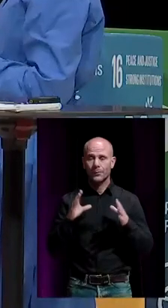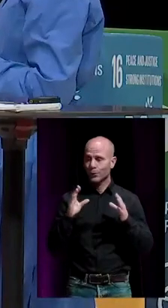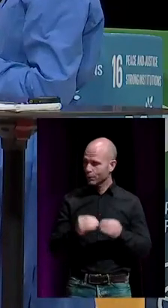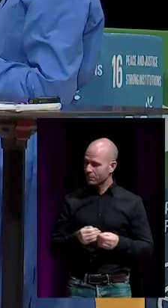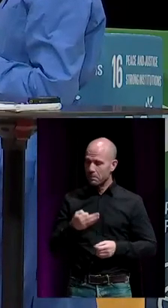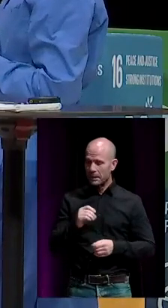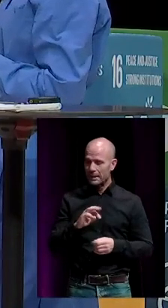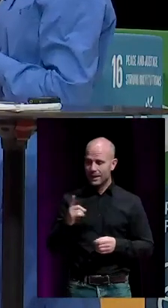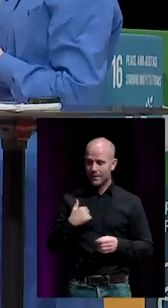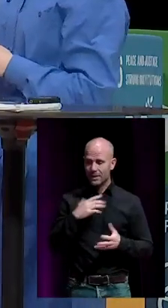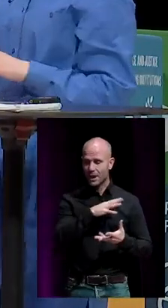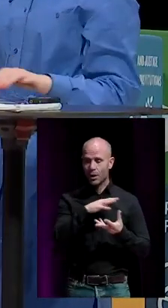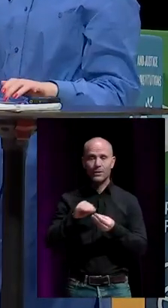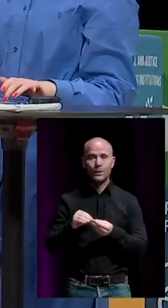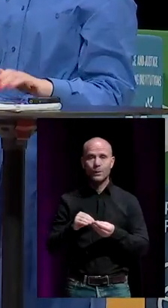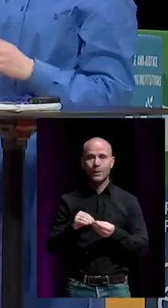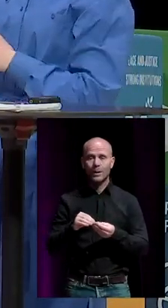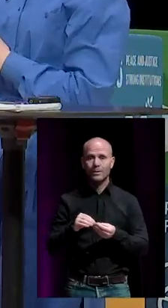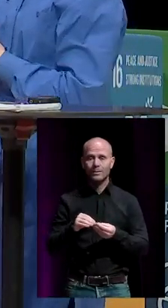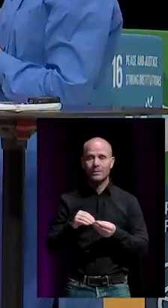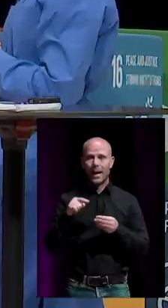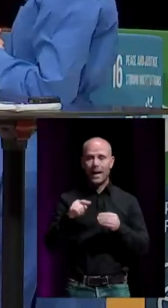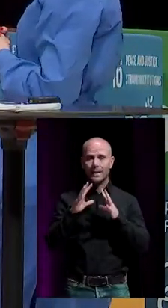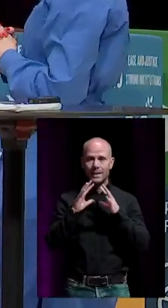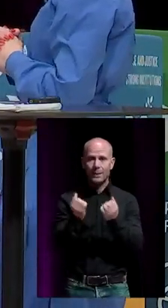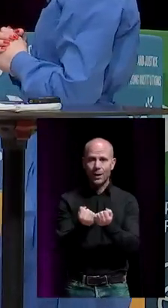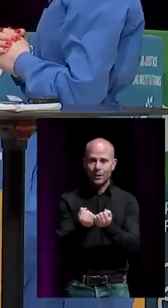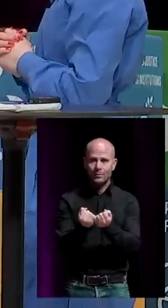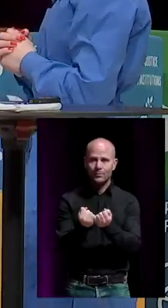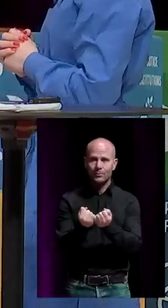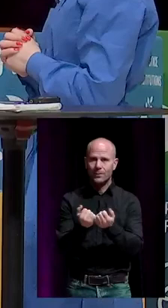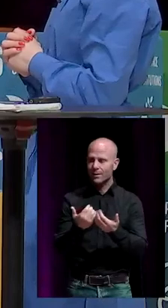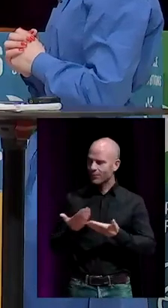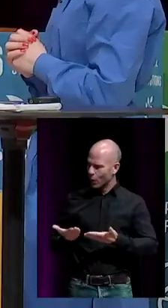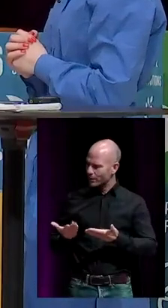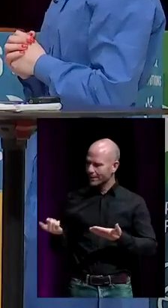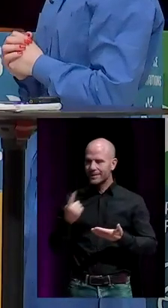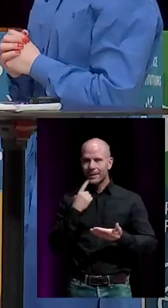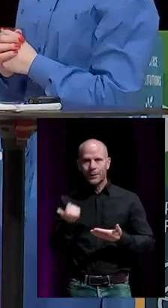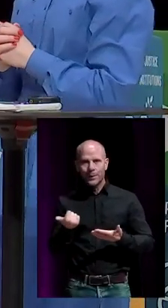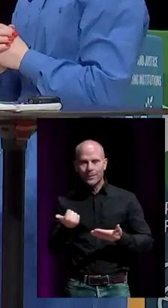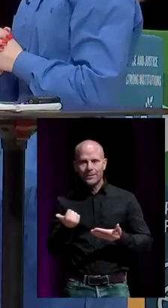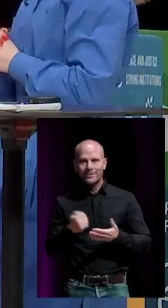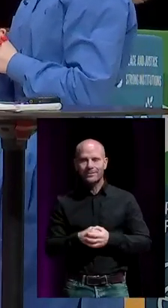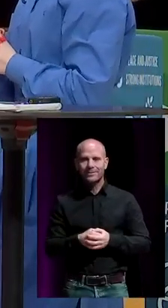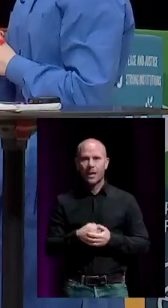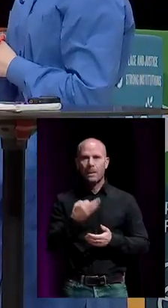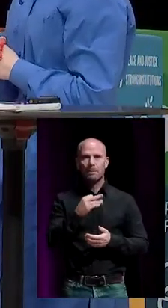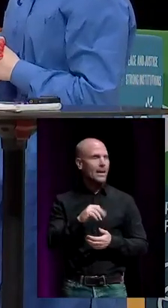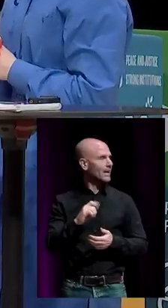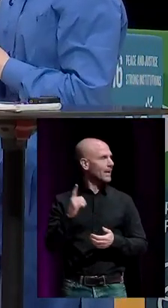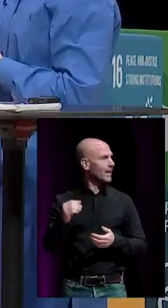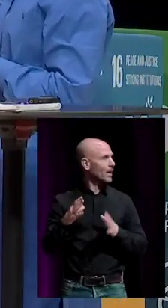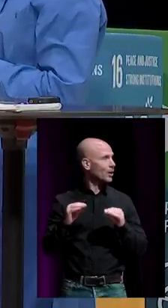att börja avsluta det här seminariet. Vad tar du med dig? Ja,